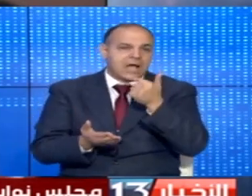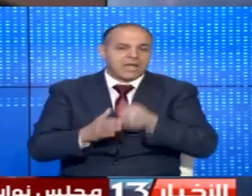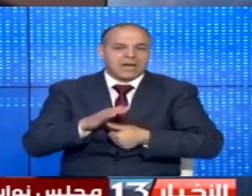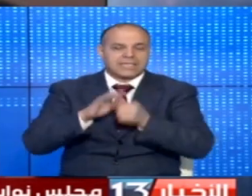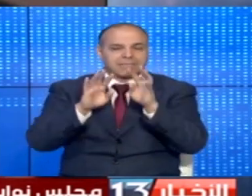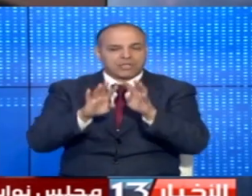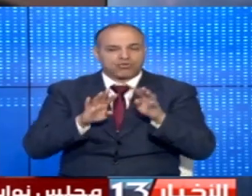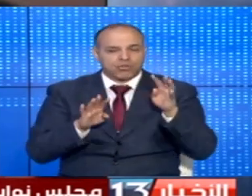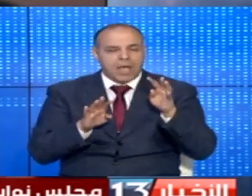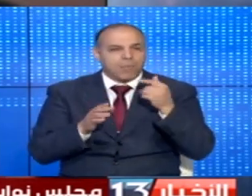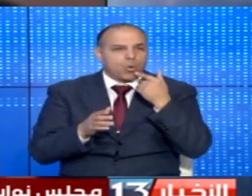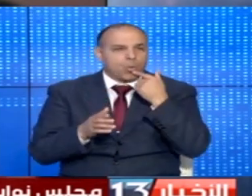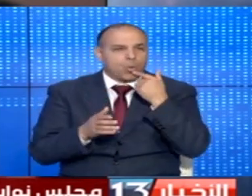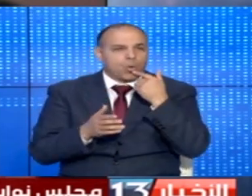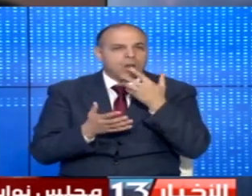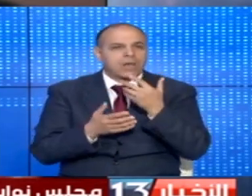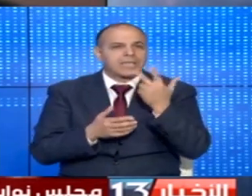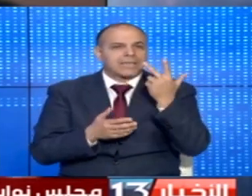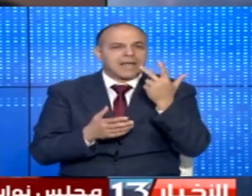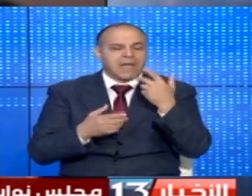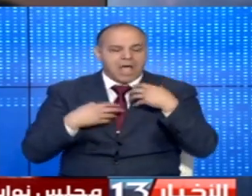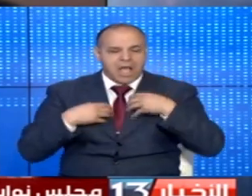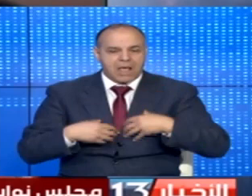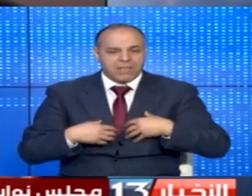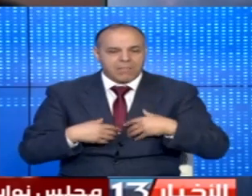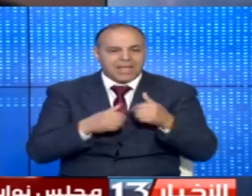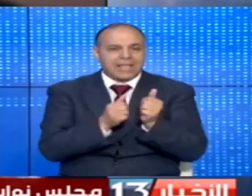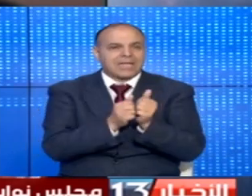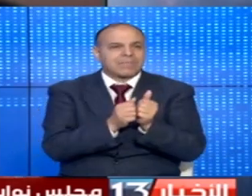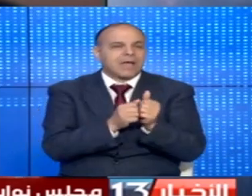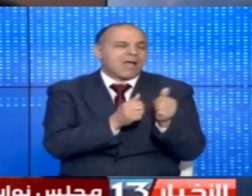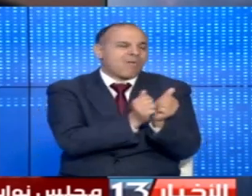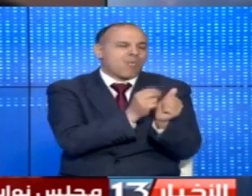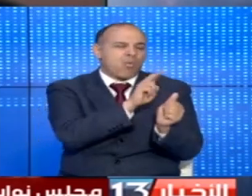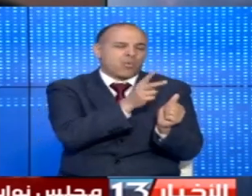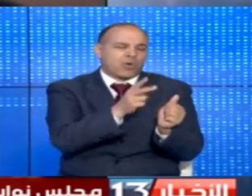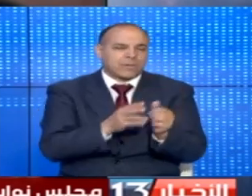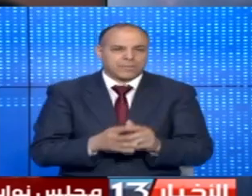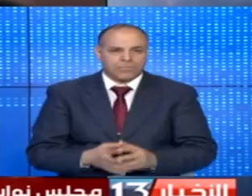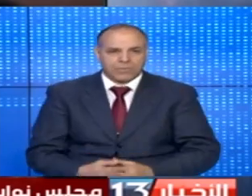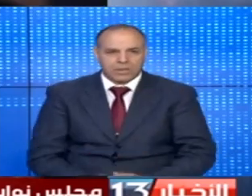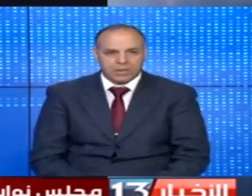مجلس النواب الشعب عن استقاله ثلاثه نواب من كتله اتينا في الكرامه